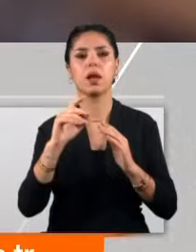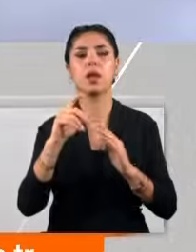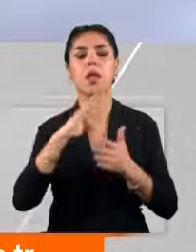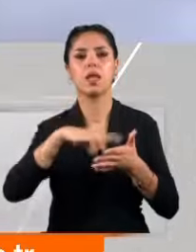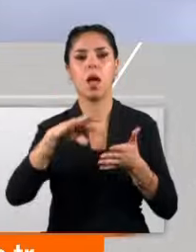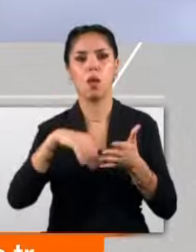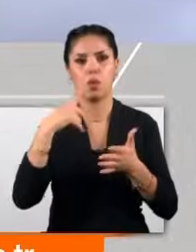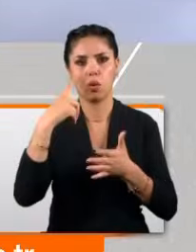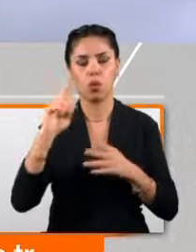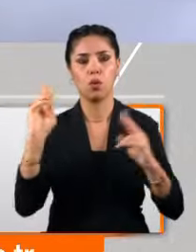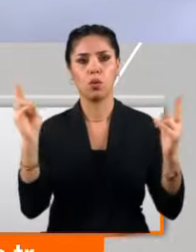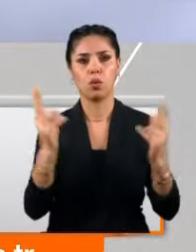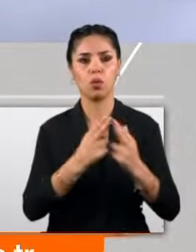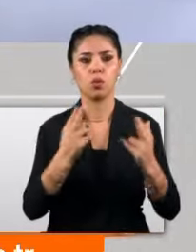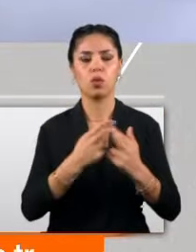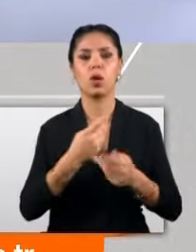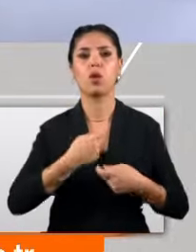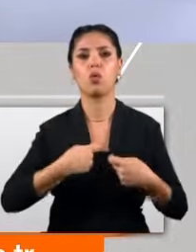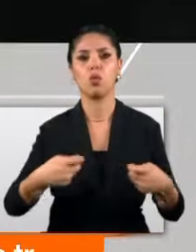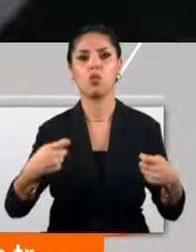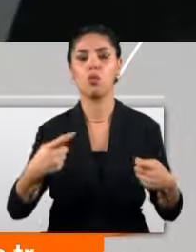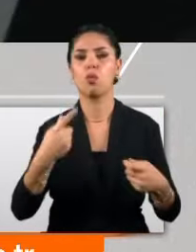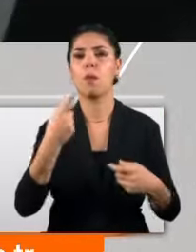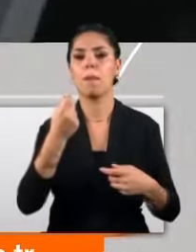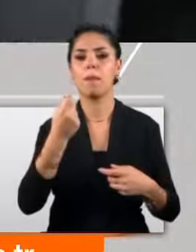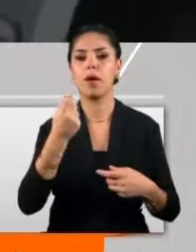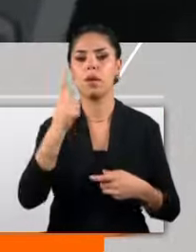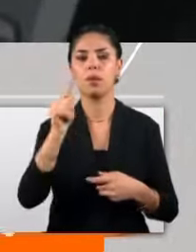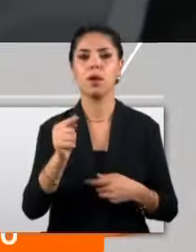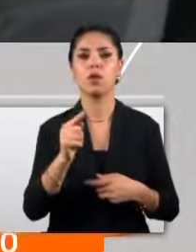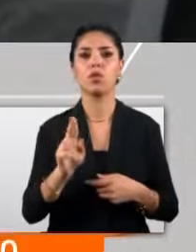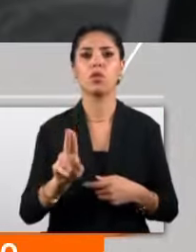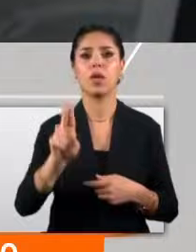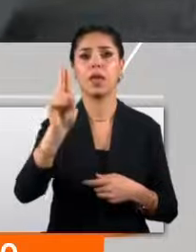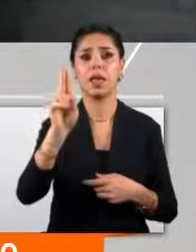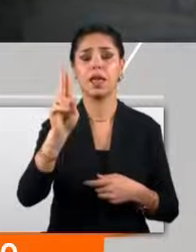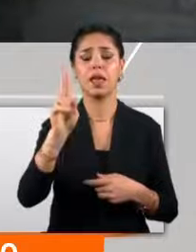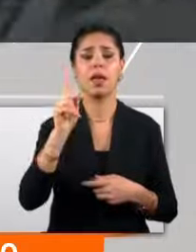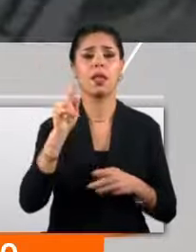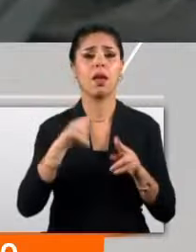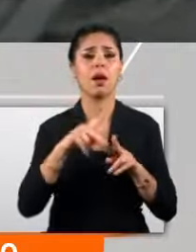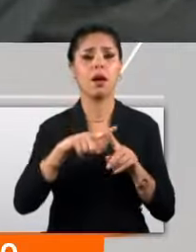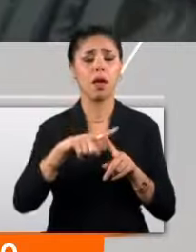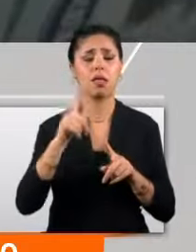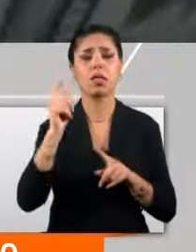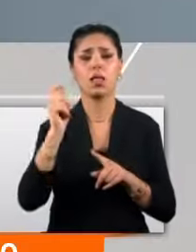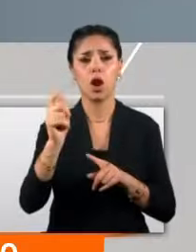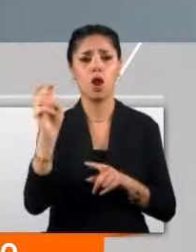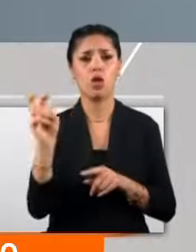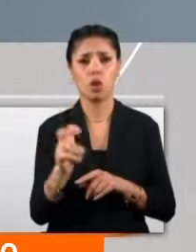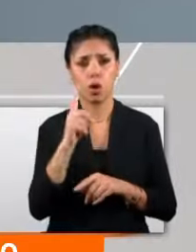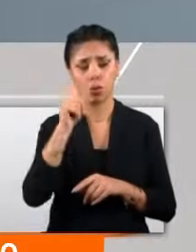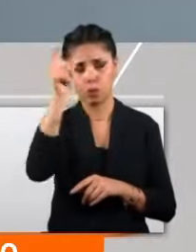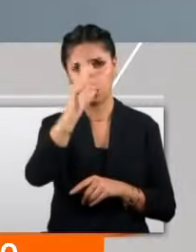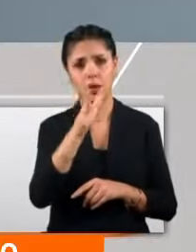baktığımızda dünyada bahisten dönen para 1.7 katrilyon dolar. Sadece Türkiye'de tahmin